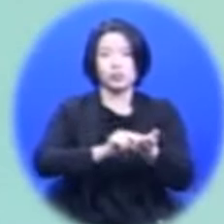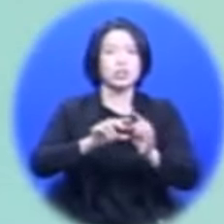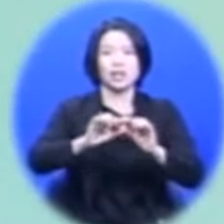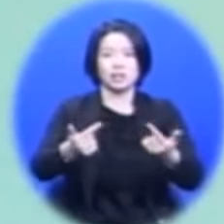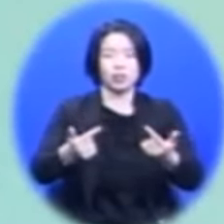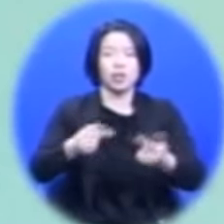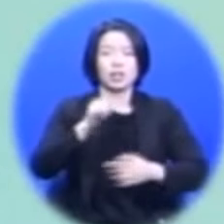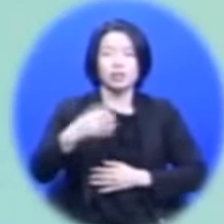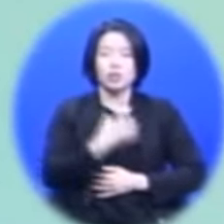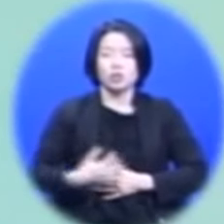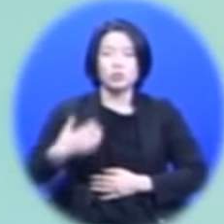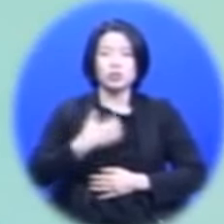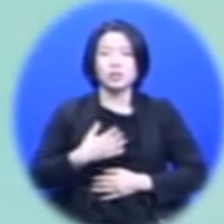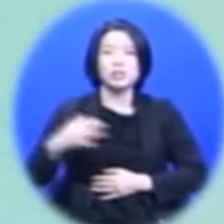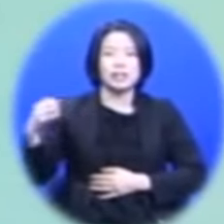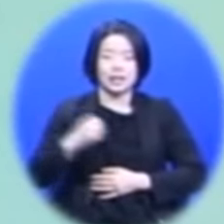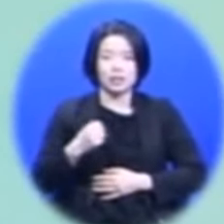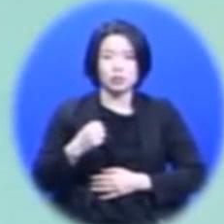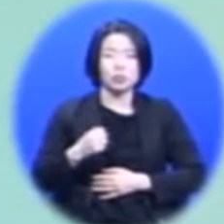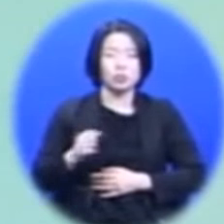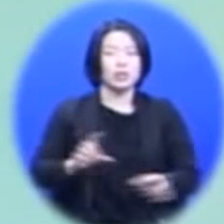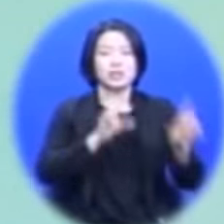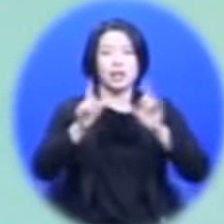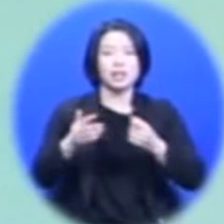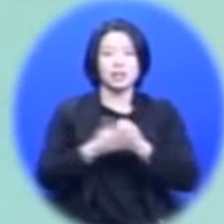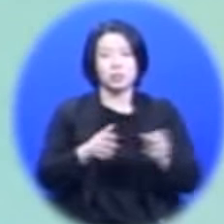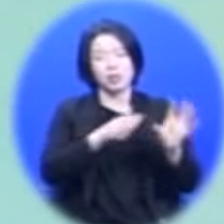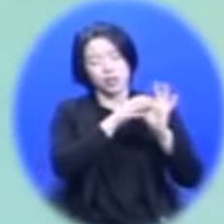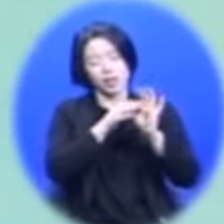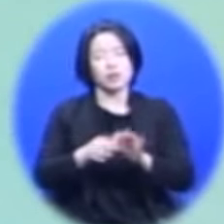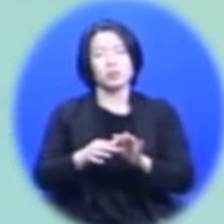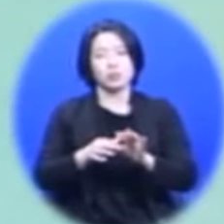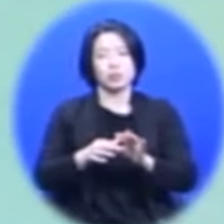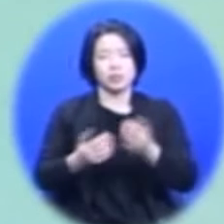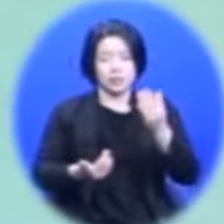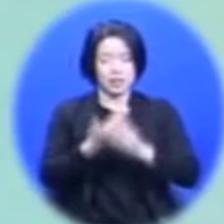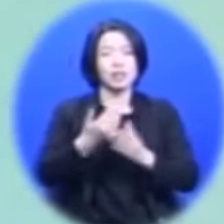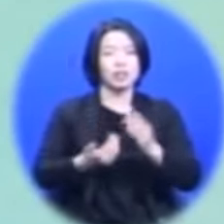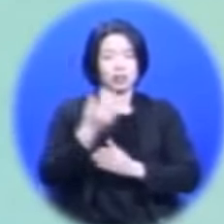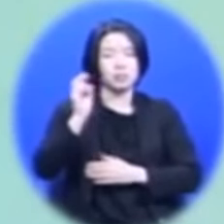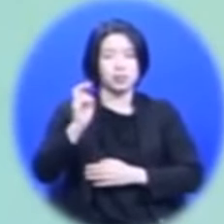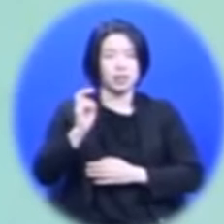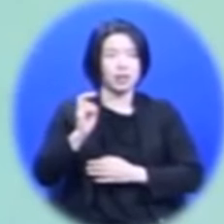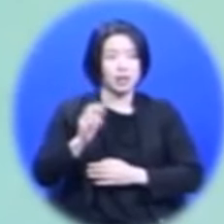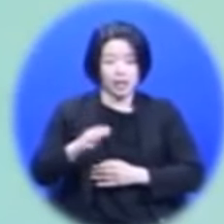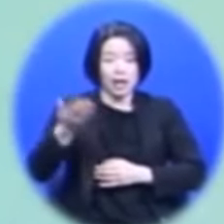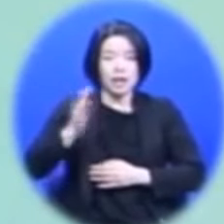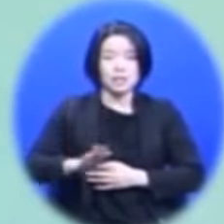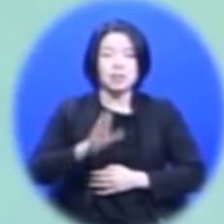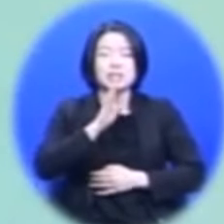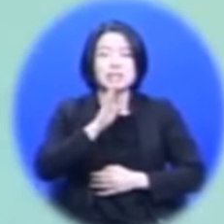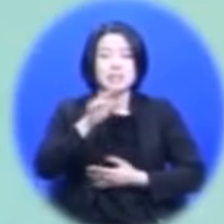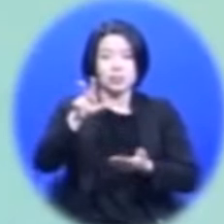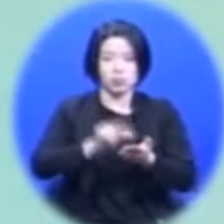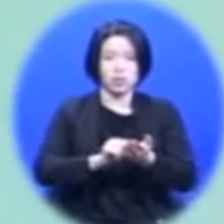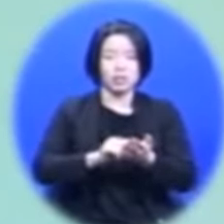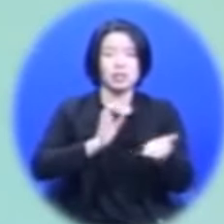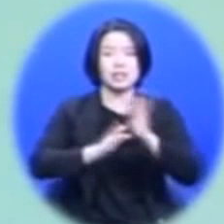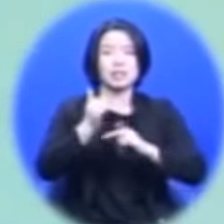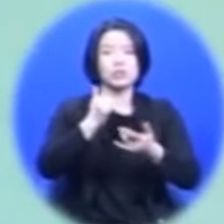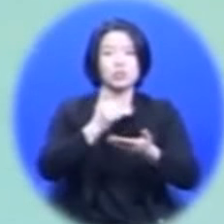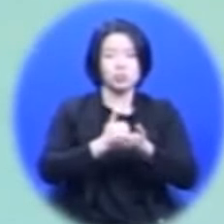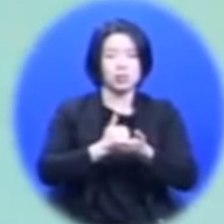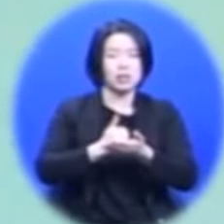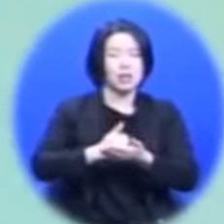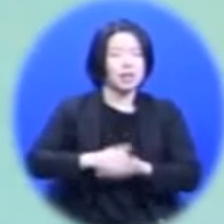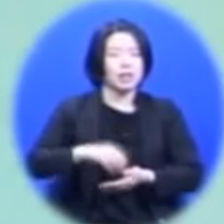그건 육신을 가지고 사니까 어쩔 수 없이 계속 일어납니다. 그러나 전도사님의 진짜 문제는 예수님을 건성으로